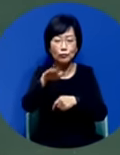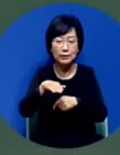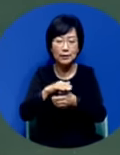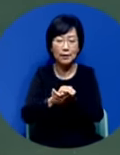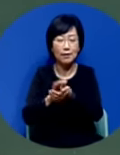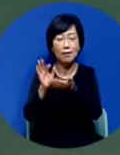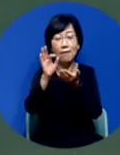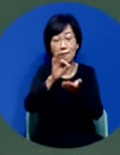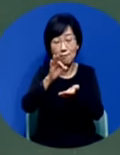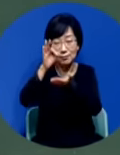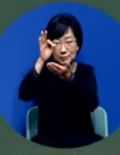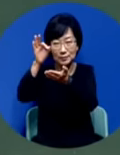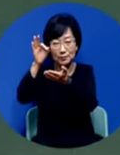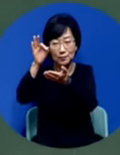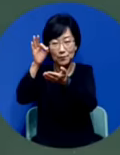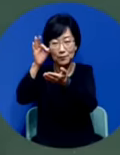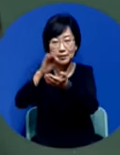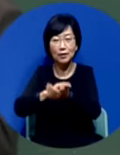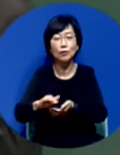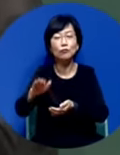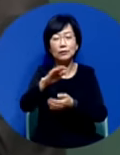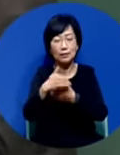겁니다.